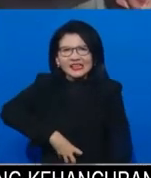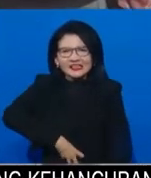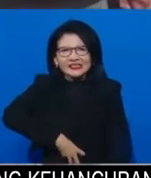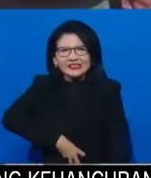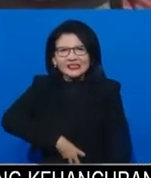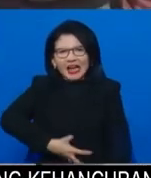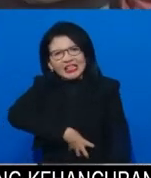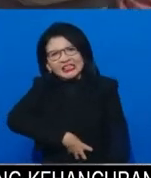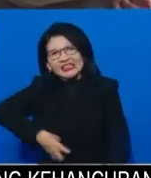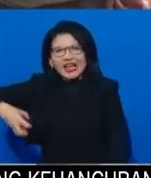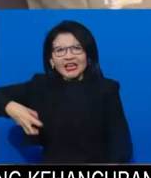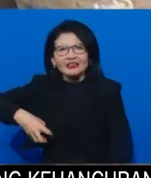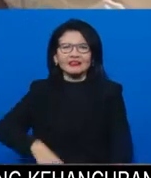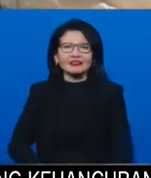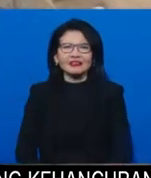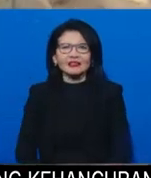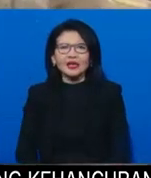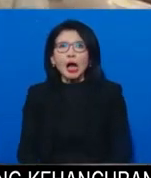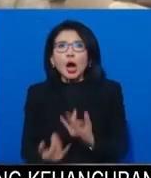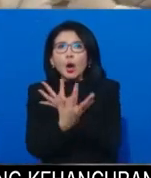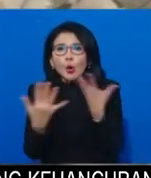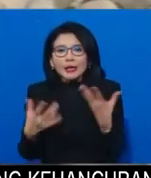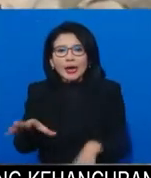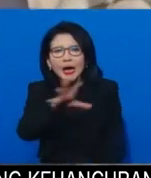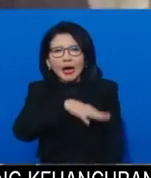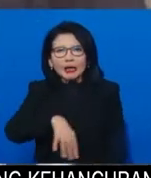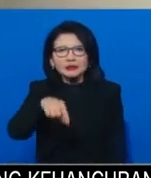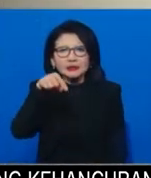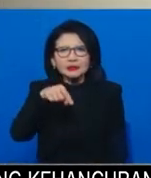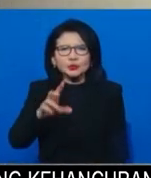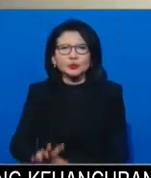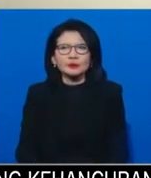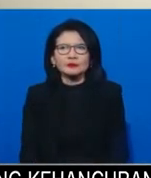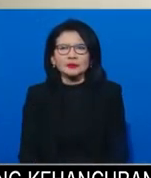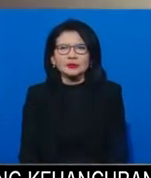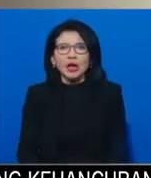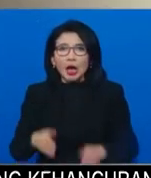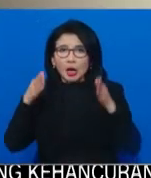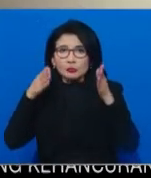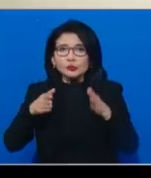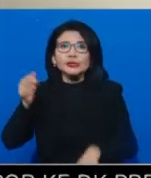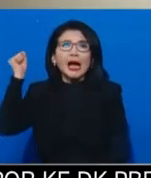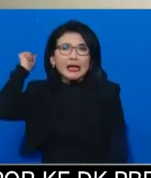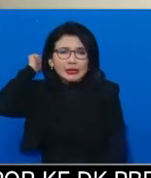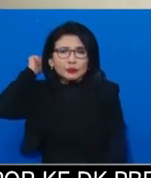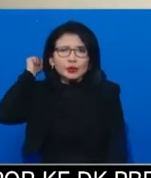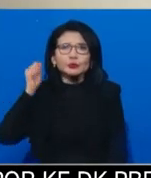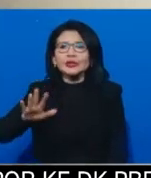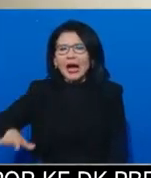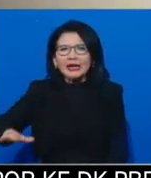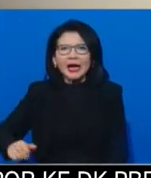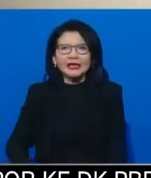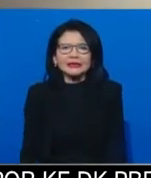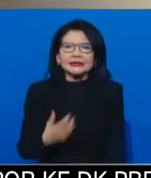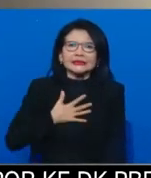dan menyeretnya. Warga di wilayah desa Parung Sari, Wanasalam, khususnya para ibu rumah tangga dan anak-anak,